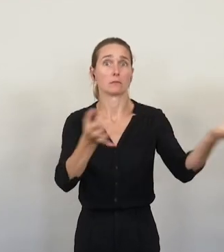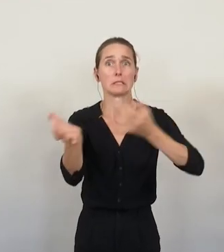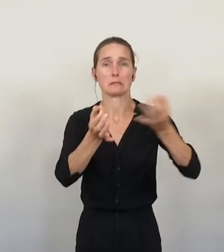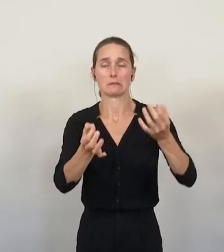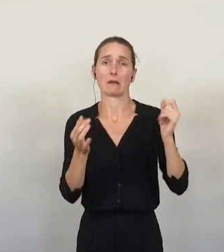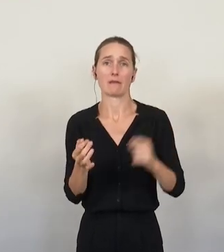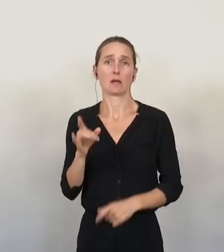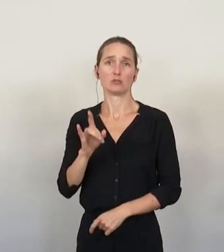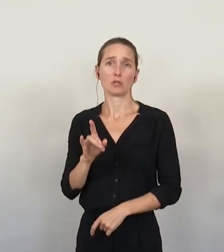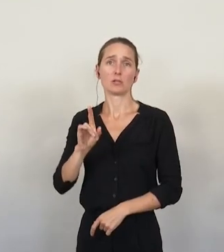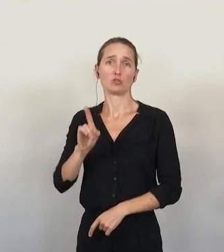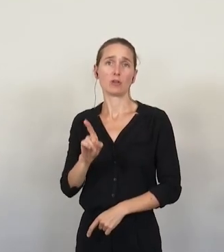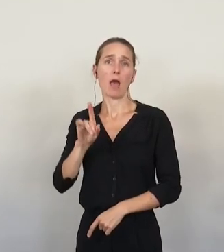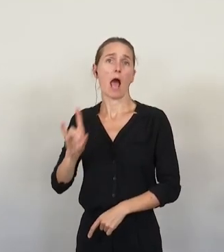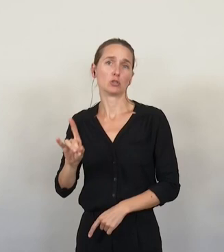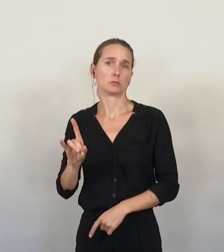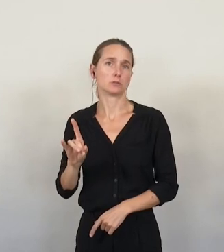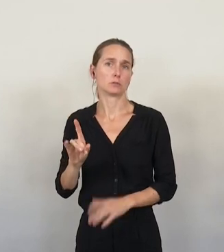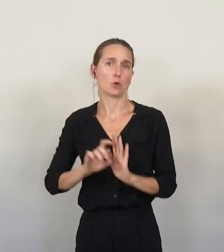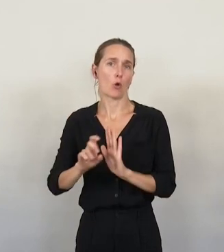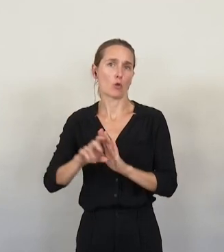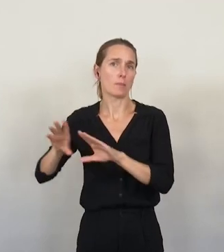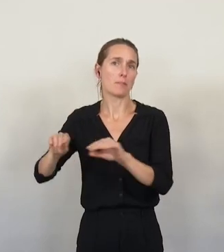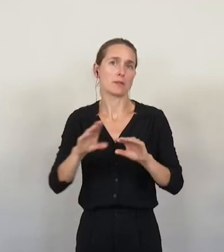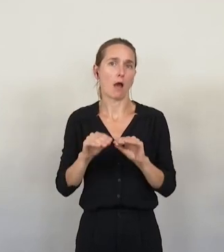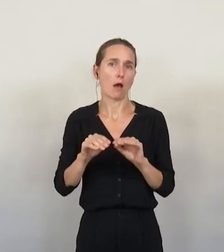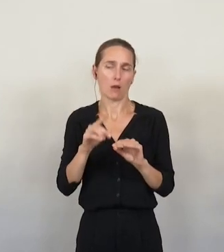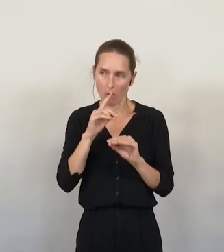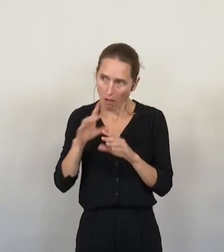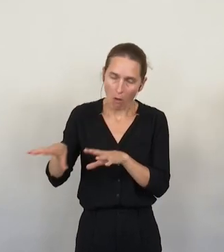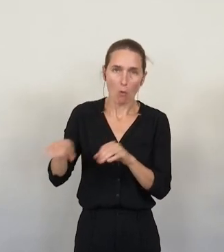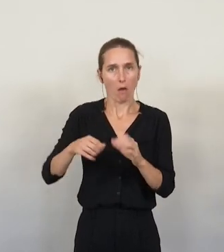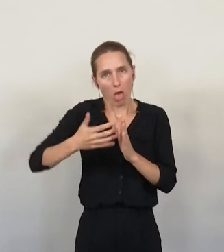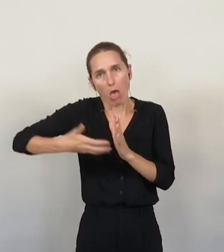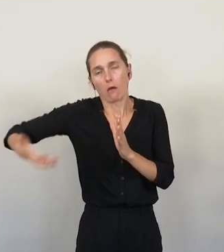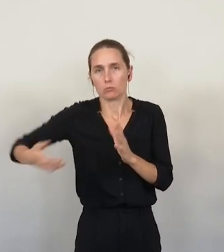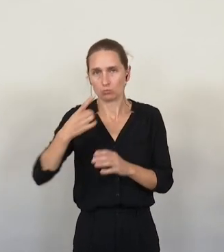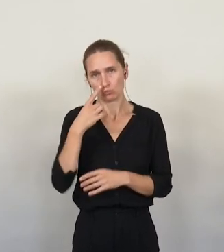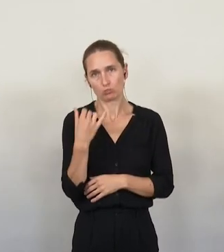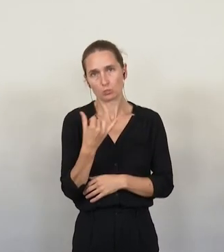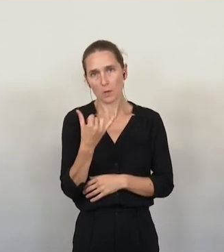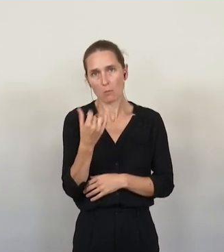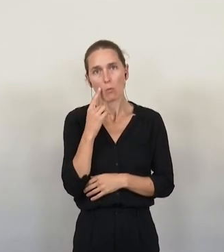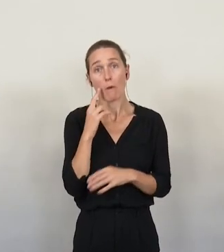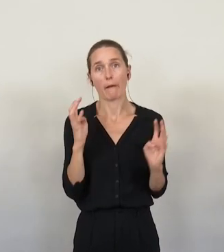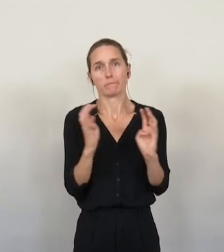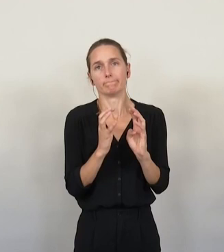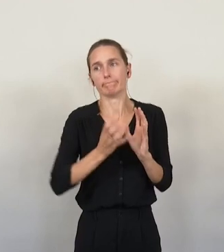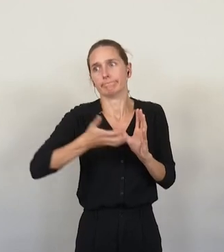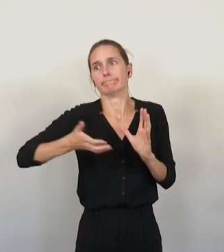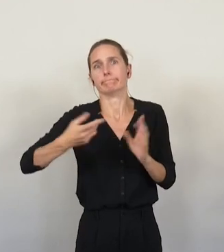habitat donc je ne reprends pas je ne veux pas allonger inutilement le conseil munpal je ne reprends pas ce qui a été dit